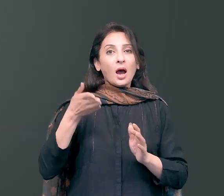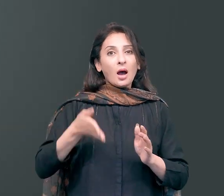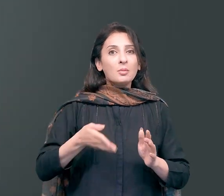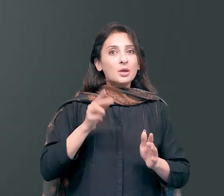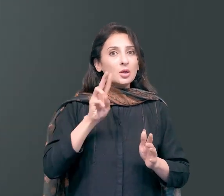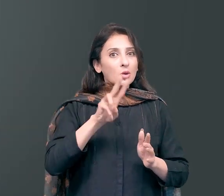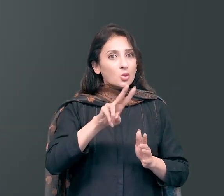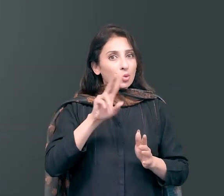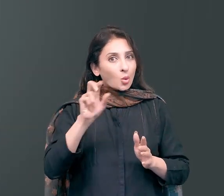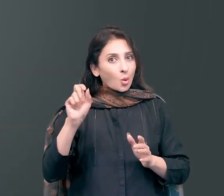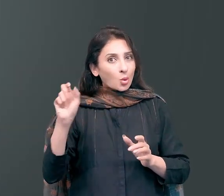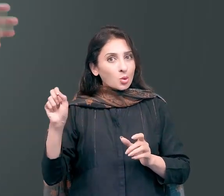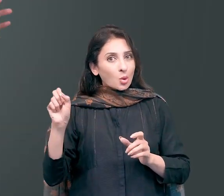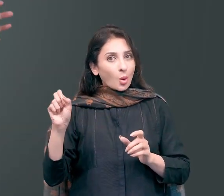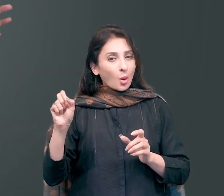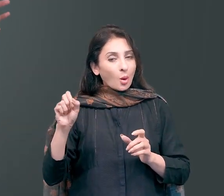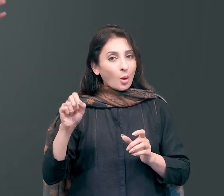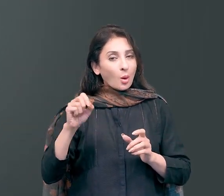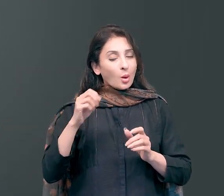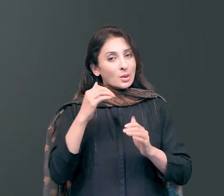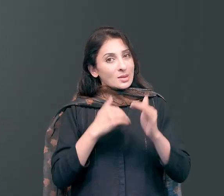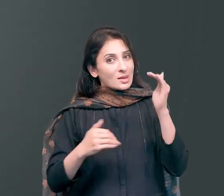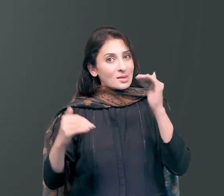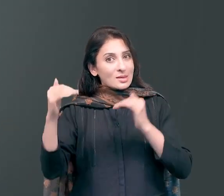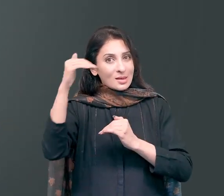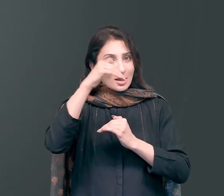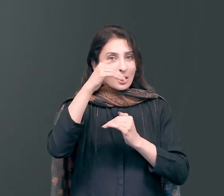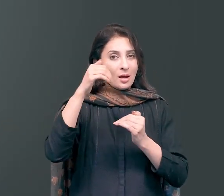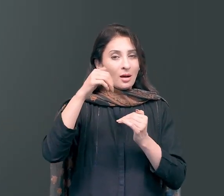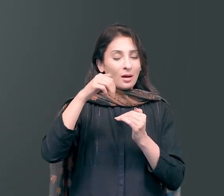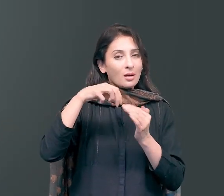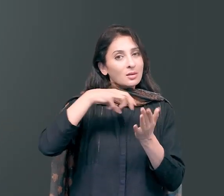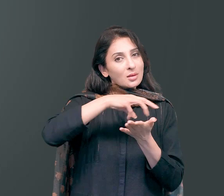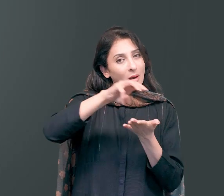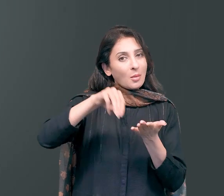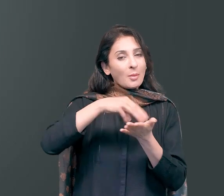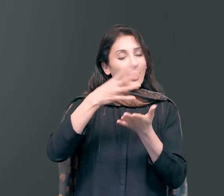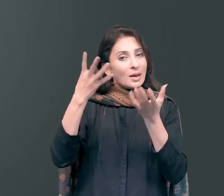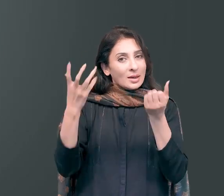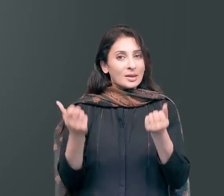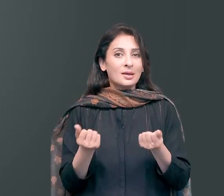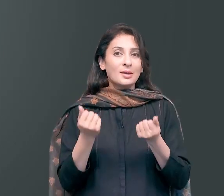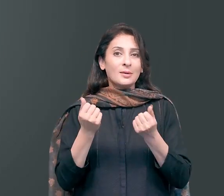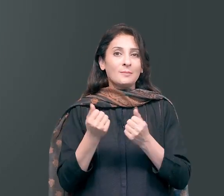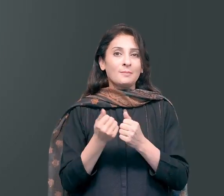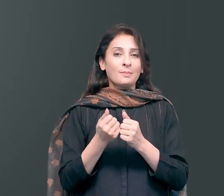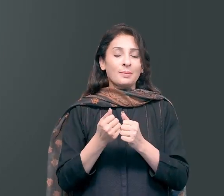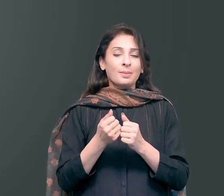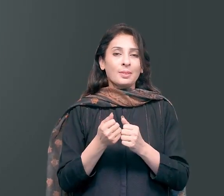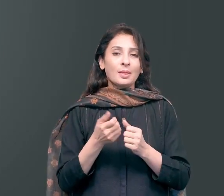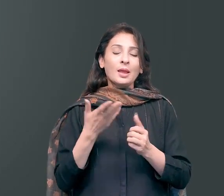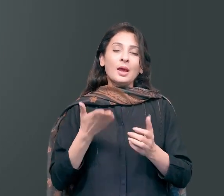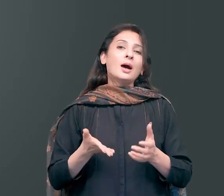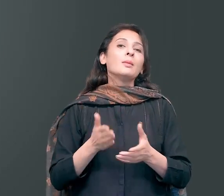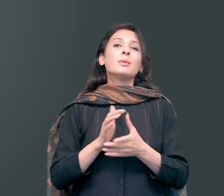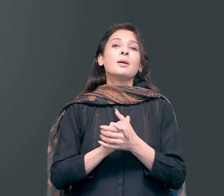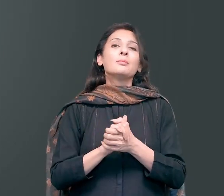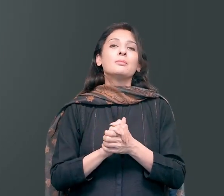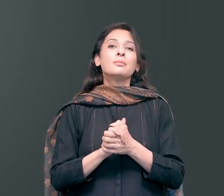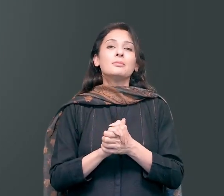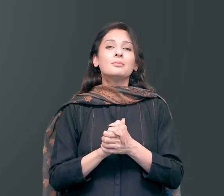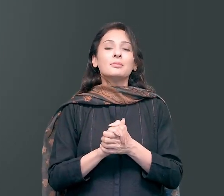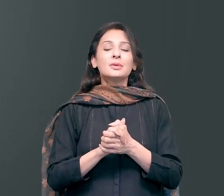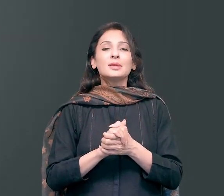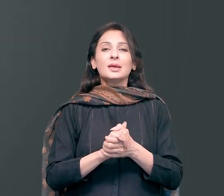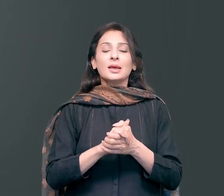تھا. اب ہم آتے ہیں سیدھا سب کانٹیننٹ کی طرف. سب کانٹیننٹ جب ہم بولتے ہیں